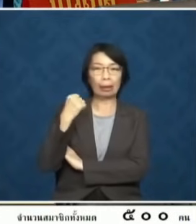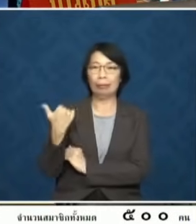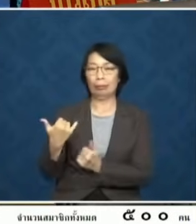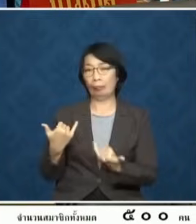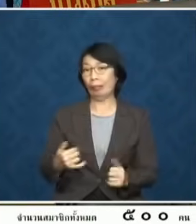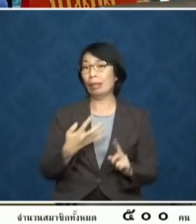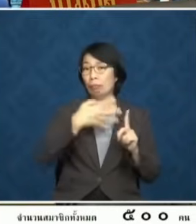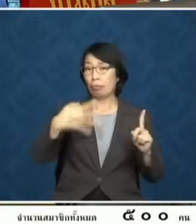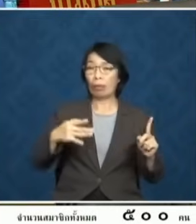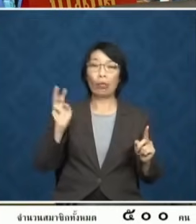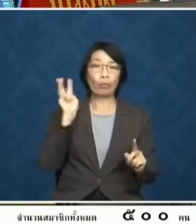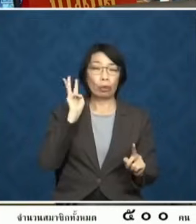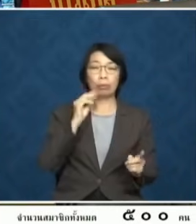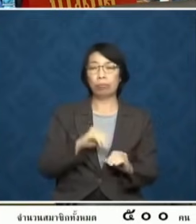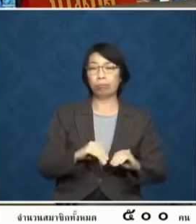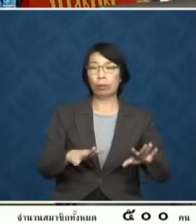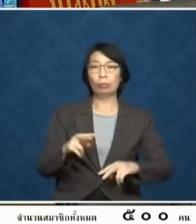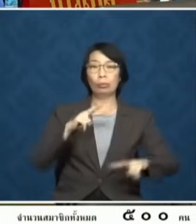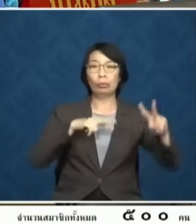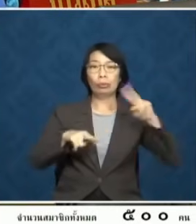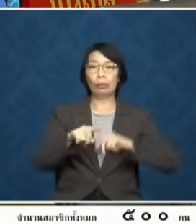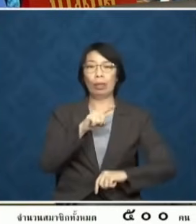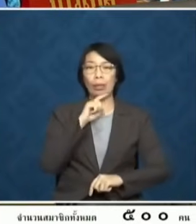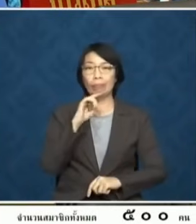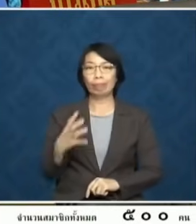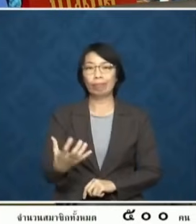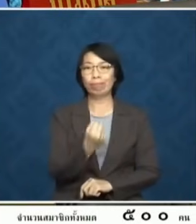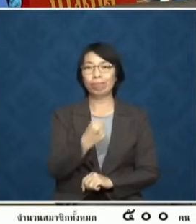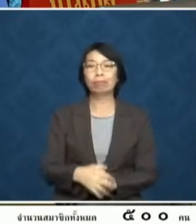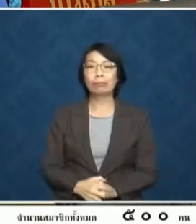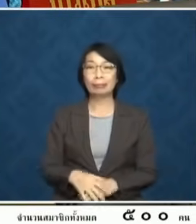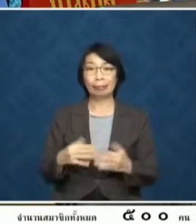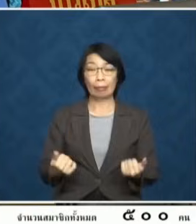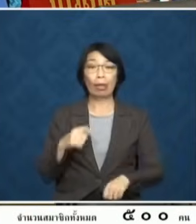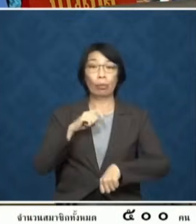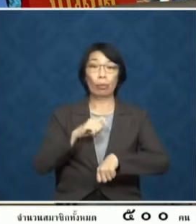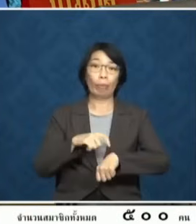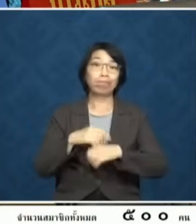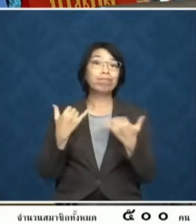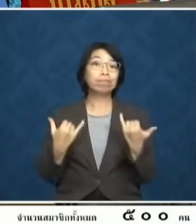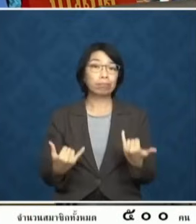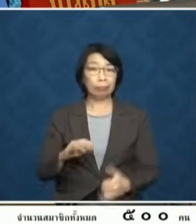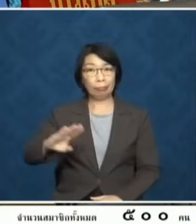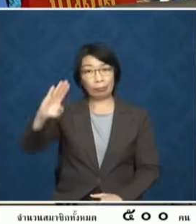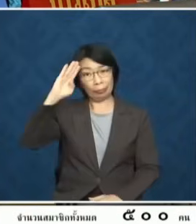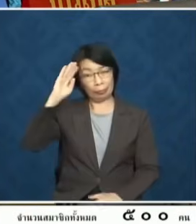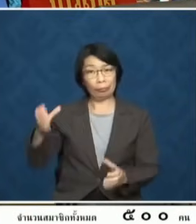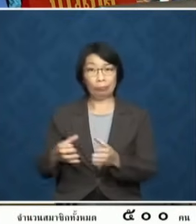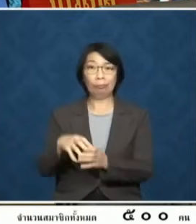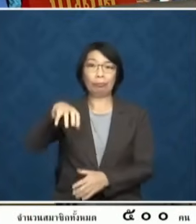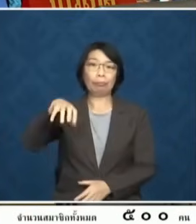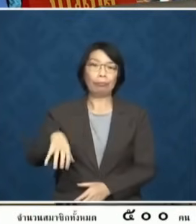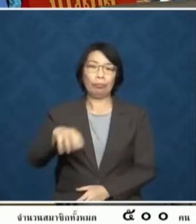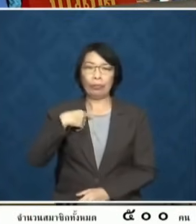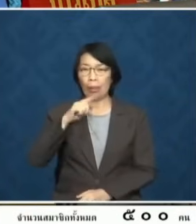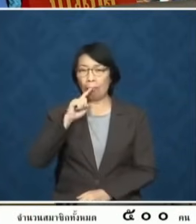สื่อไว้ในมือเช่นนี้แต่ท่านประธานคะดิฉันคิดว่าในยุคสมัยนี้การที่กองทัพจะอ้างเรื่องความมั่นคงไม่